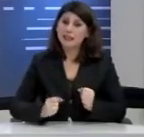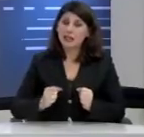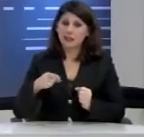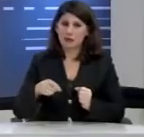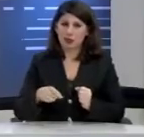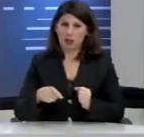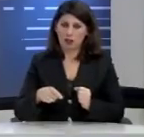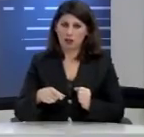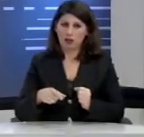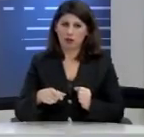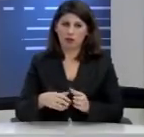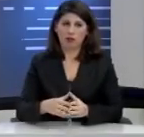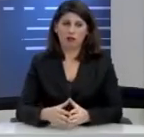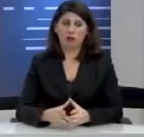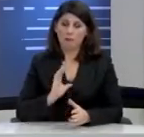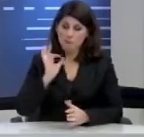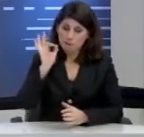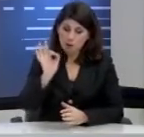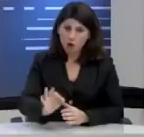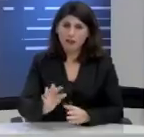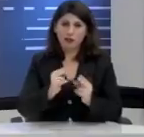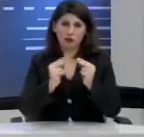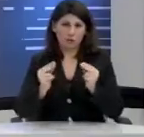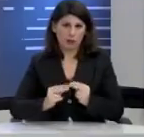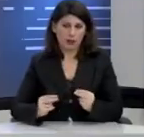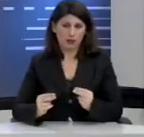αυτή κάντε με οδηγεί στο συμπέρασμα.